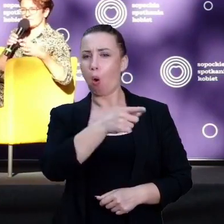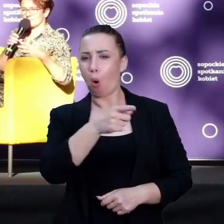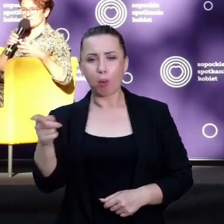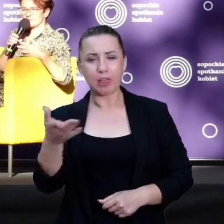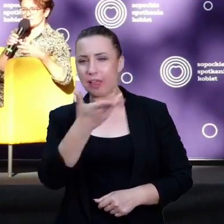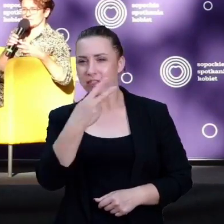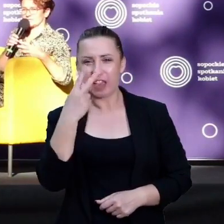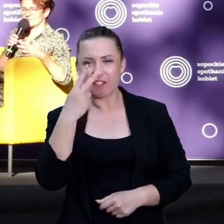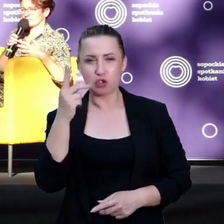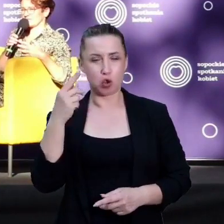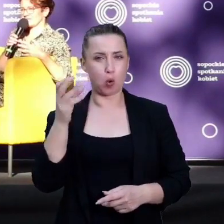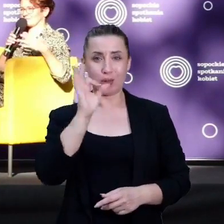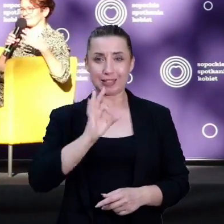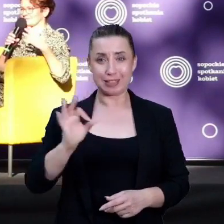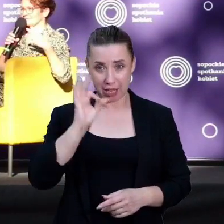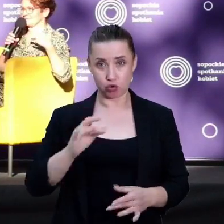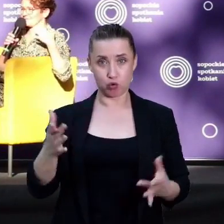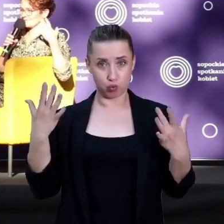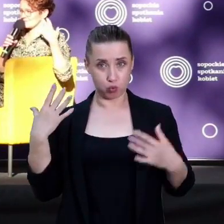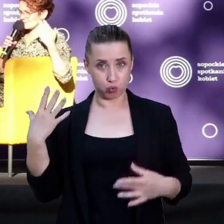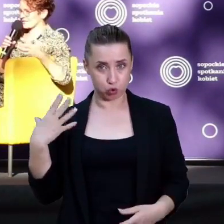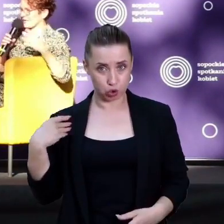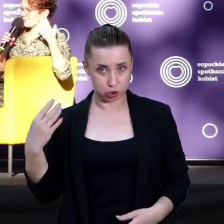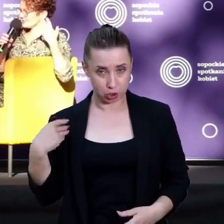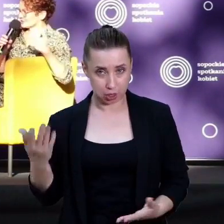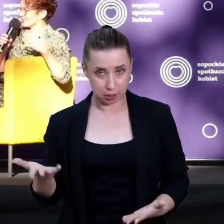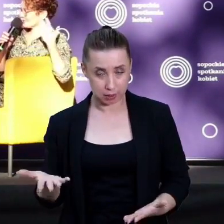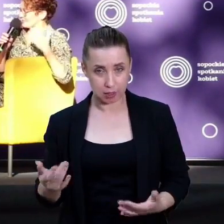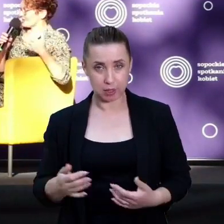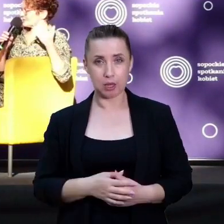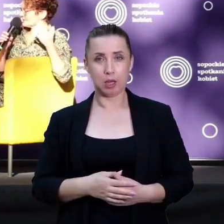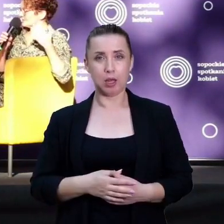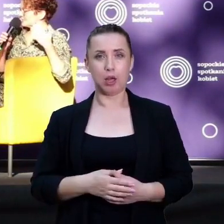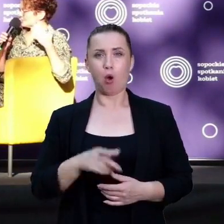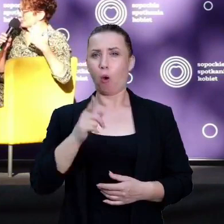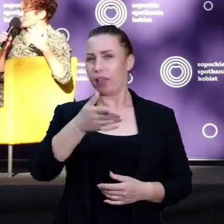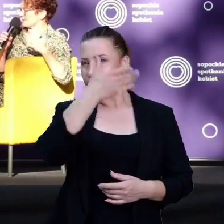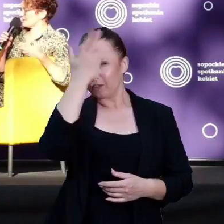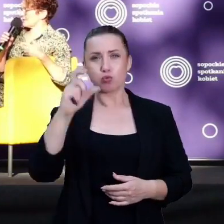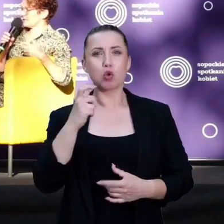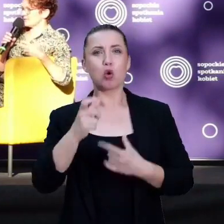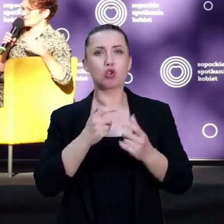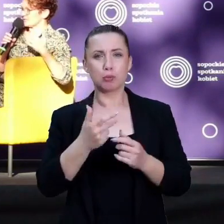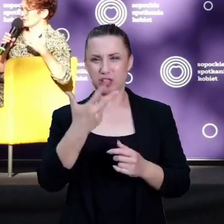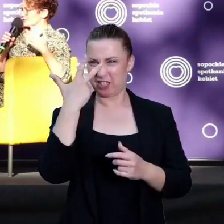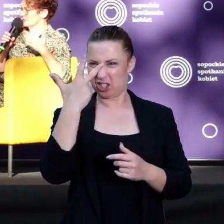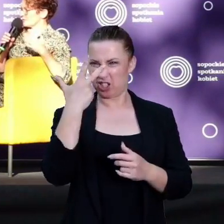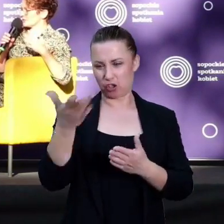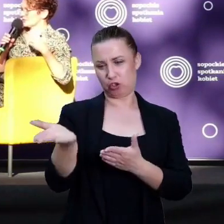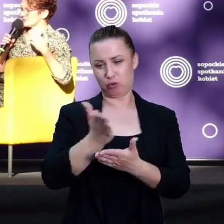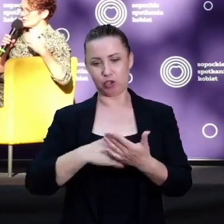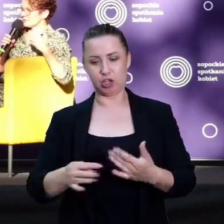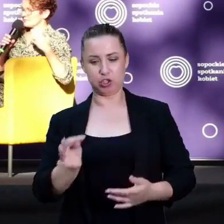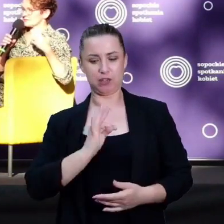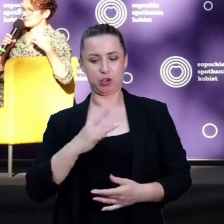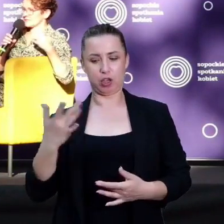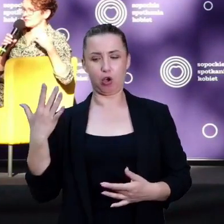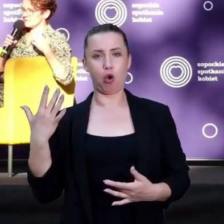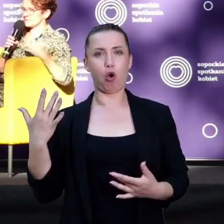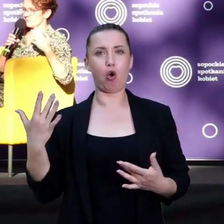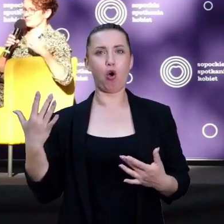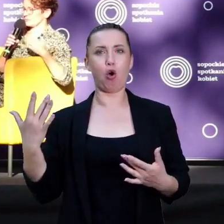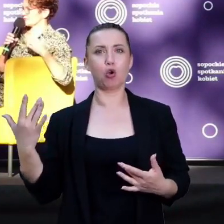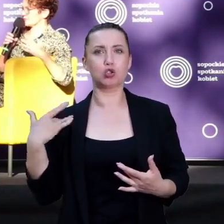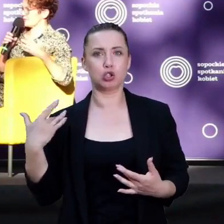nie potrafią wykorzystać tej wspaniałej trzeciej fazy życia. Z czego to się bierze? Dlaczego mamy